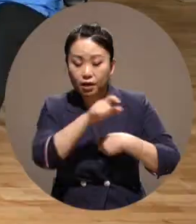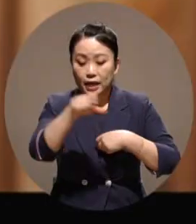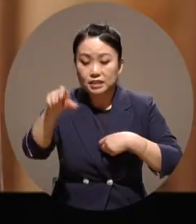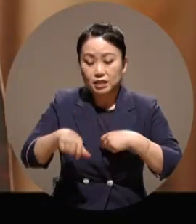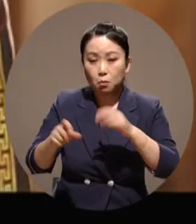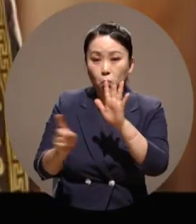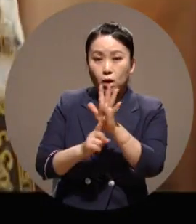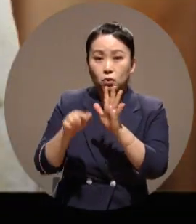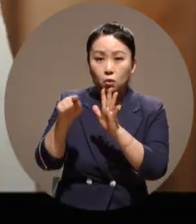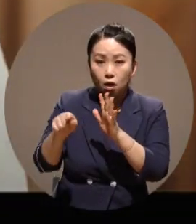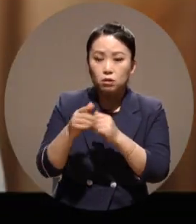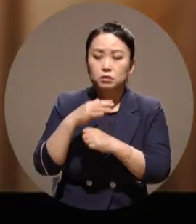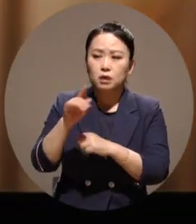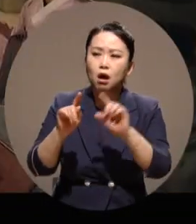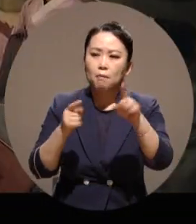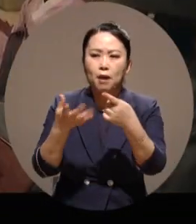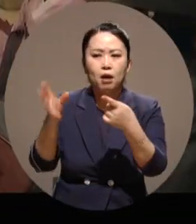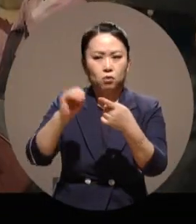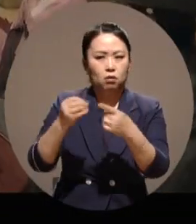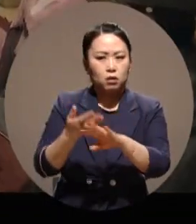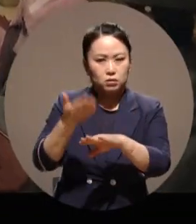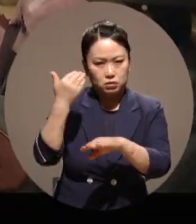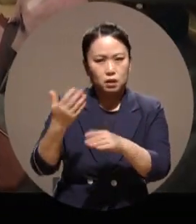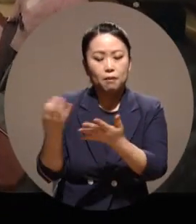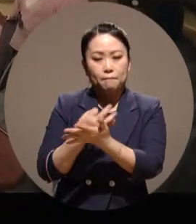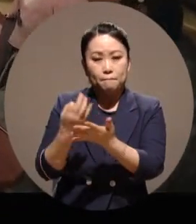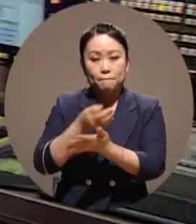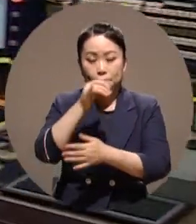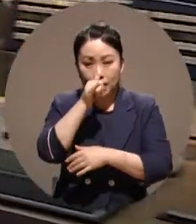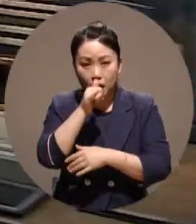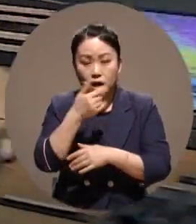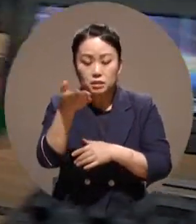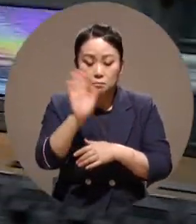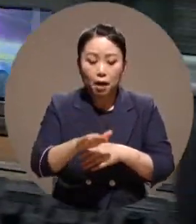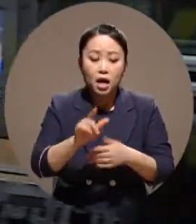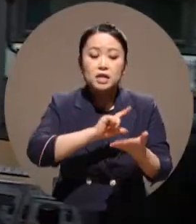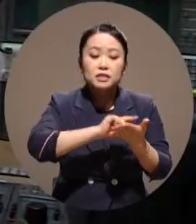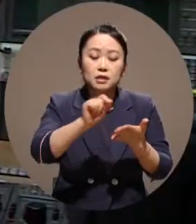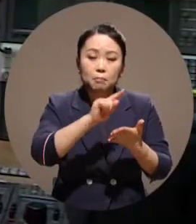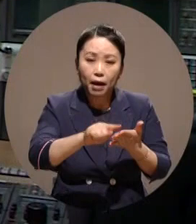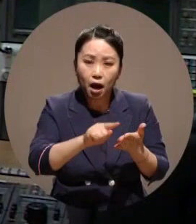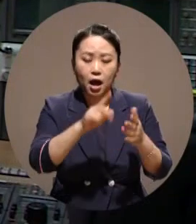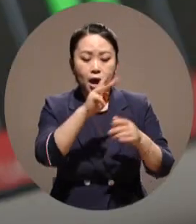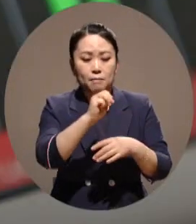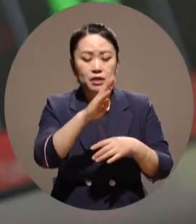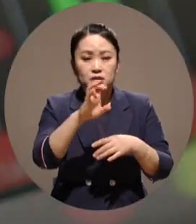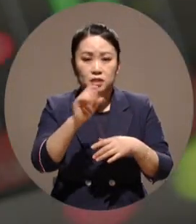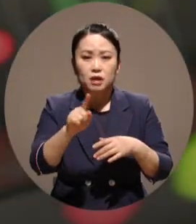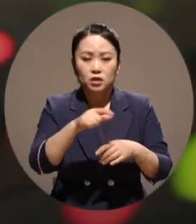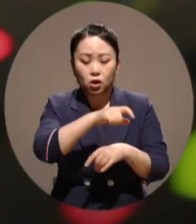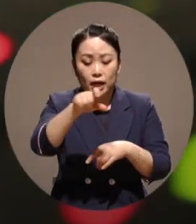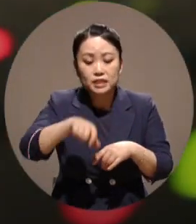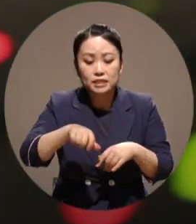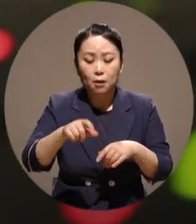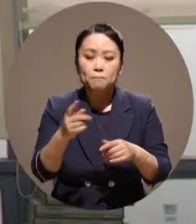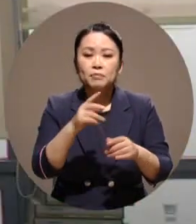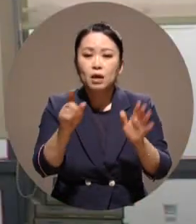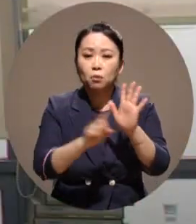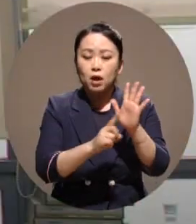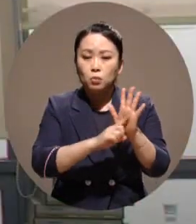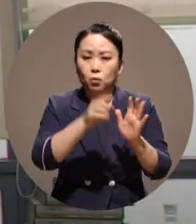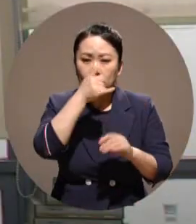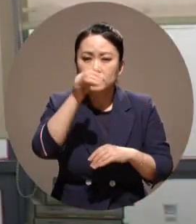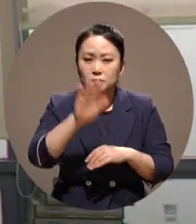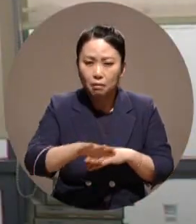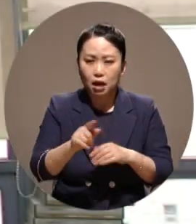원 안팎의 매출 실적을 보이고 있습니다. 지역 MBC를 통해 지역에도 간접 광고가 송출되고 있지만 지역에